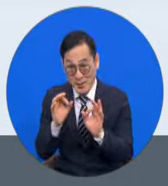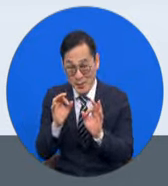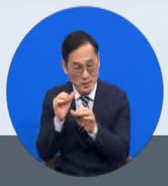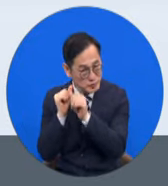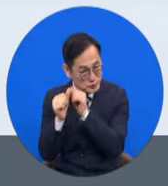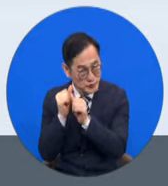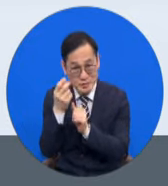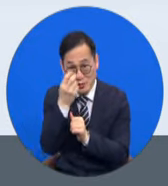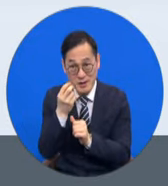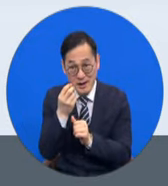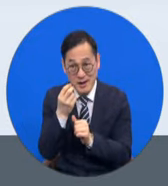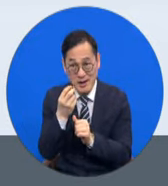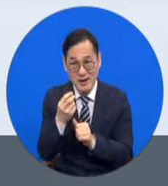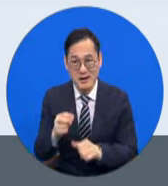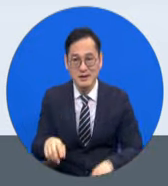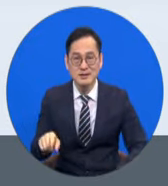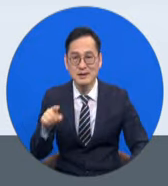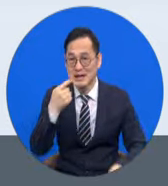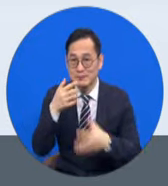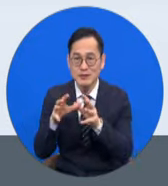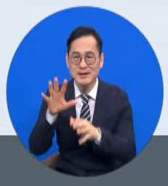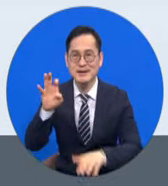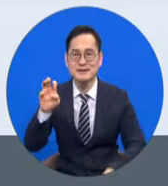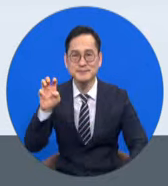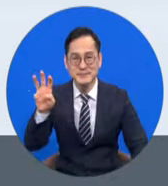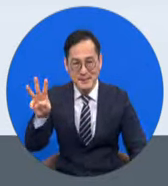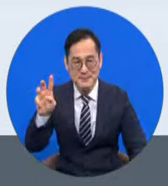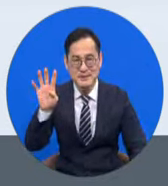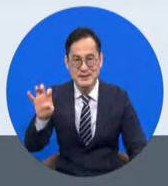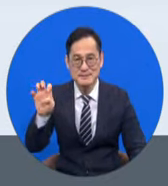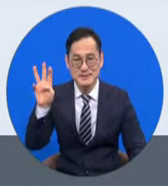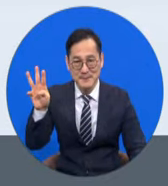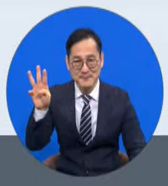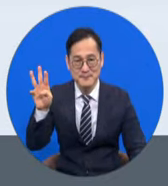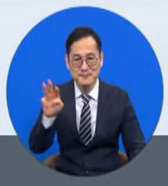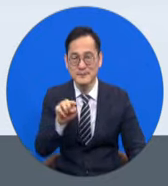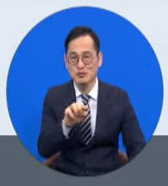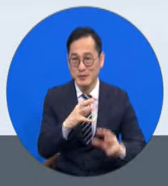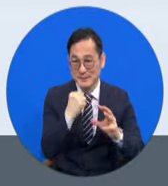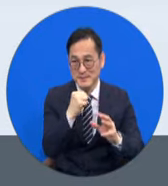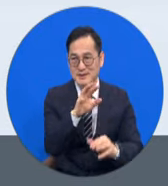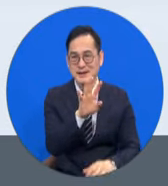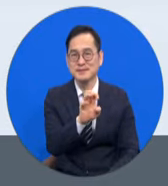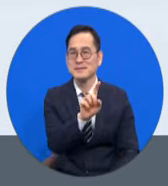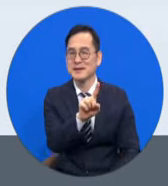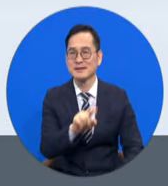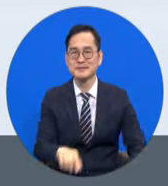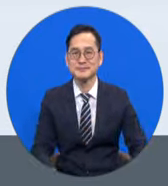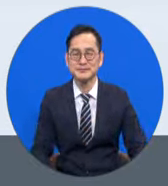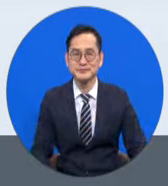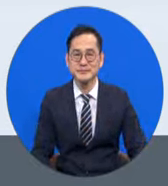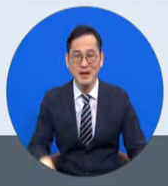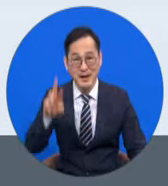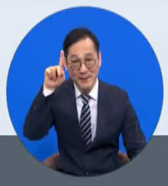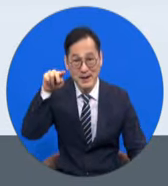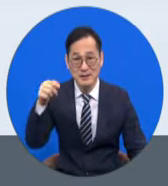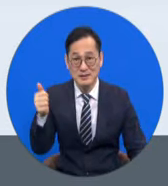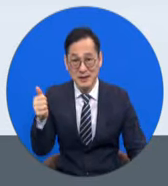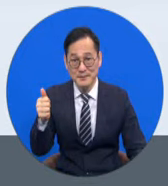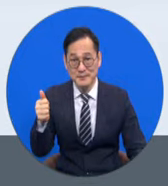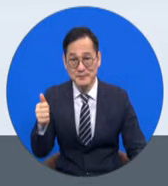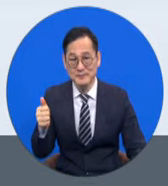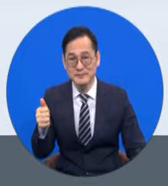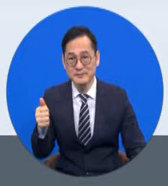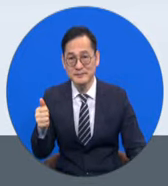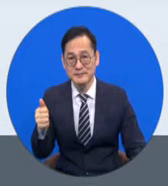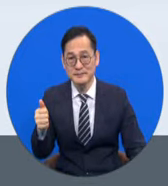내에 경합 양상을 보이고 있습니다. 박성준 후보 같은 경우는 뭐 대변인 역할을 당해서도 했었고